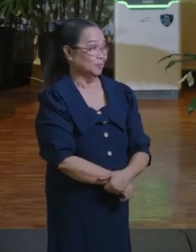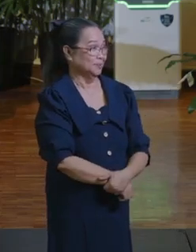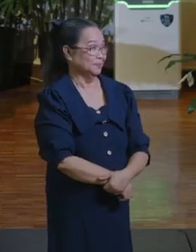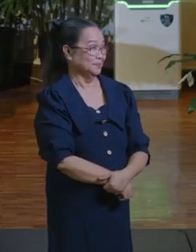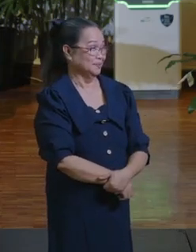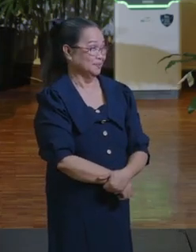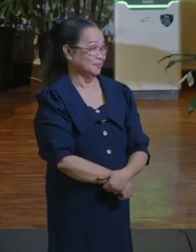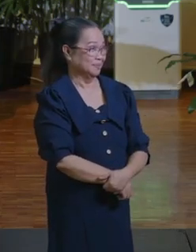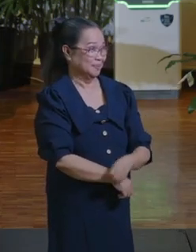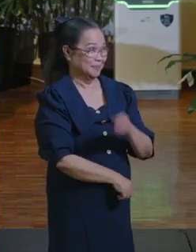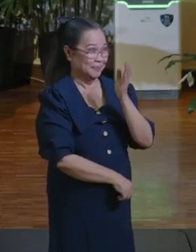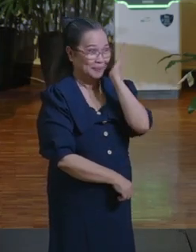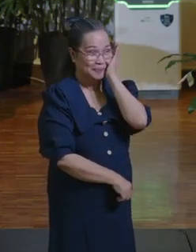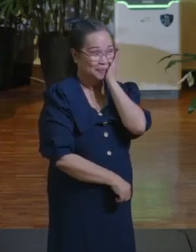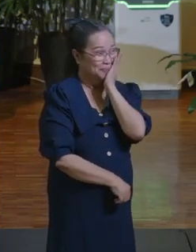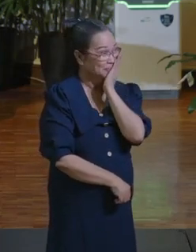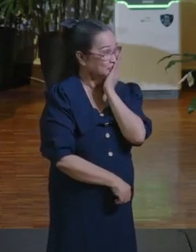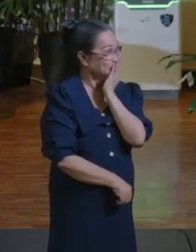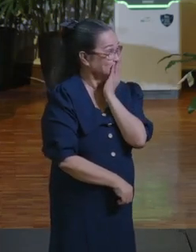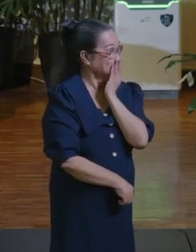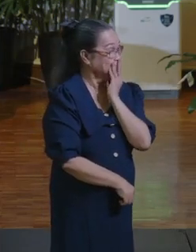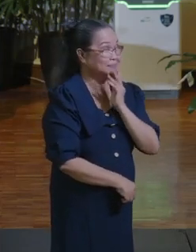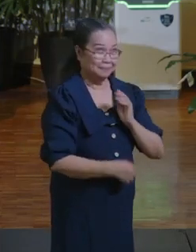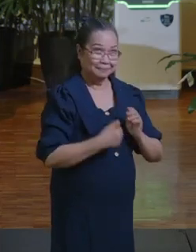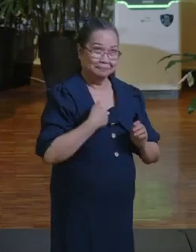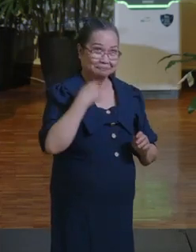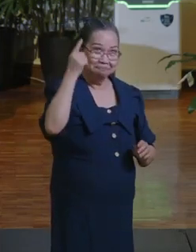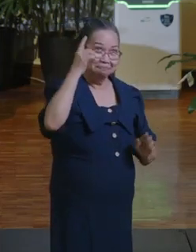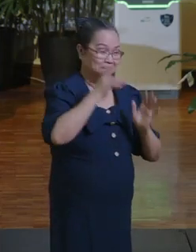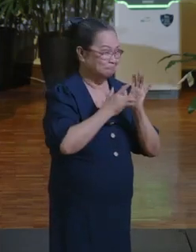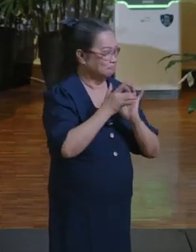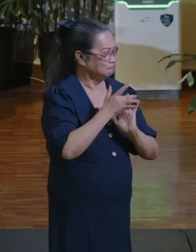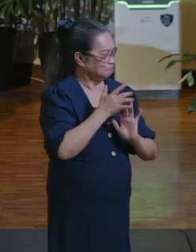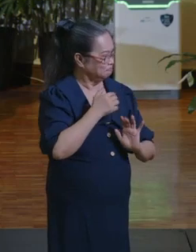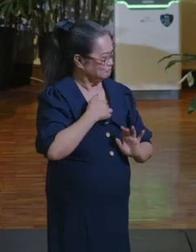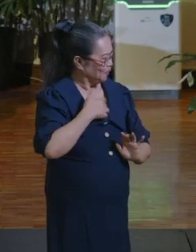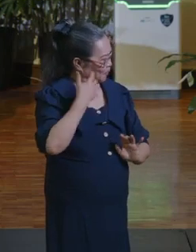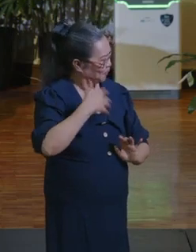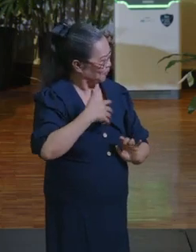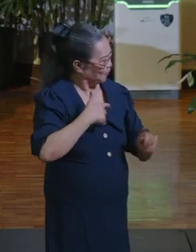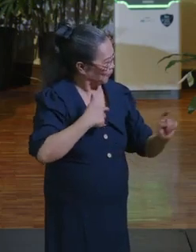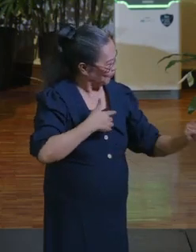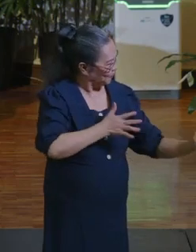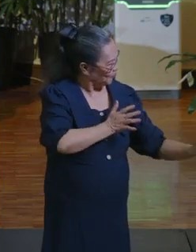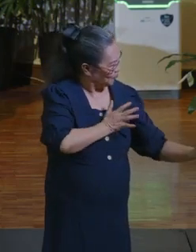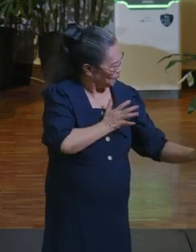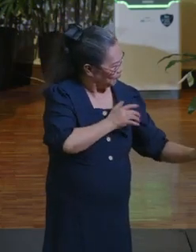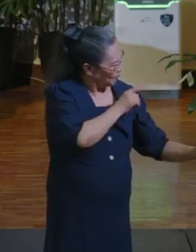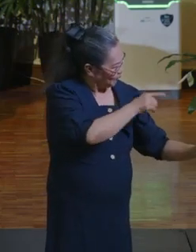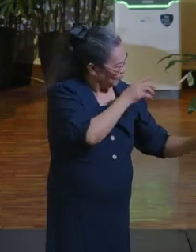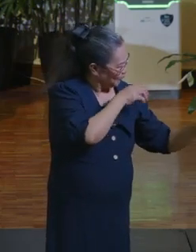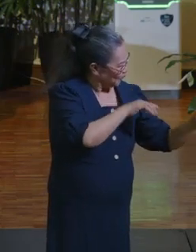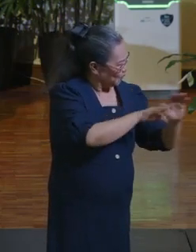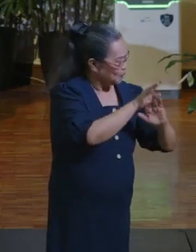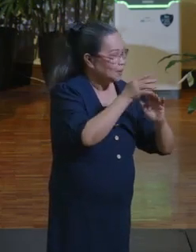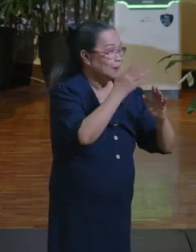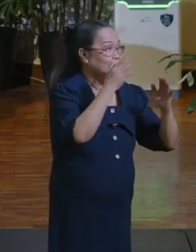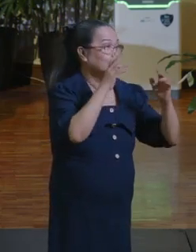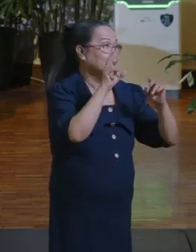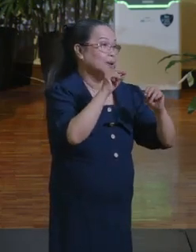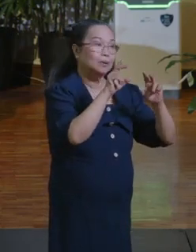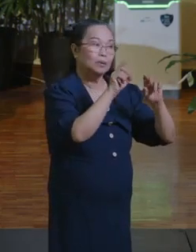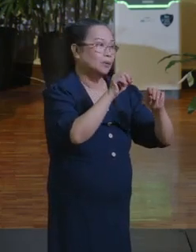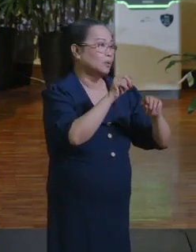matutuwa ang Diyos sa akin at bibigyan niya ako ng points para ako ay makapasok sa langit. Hindi